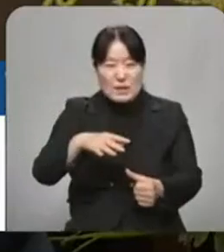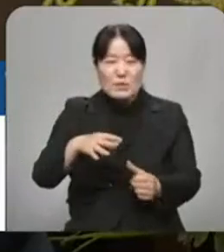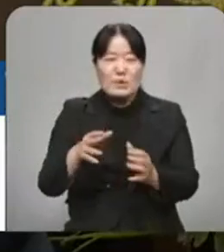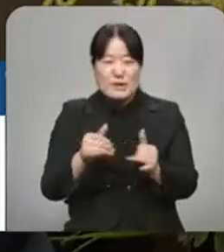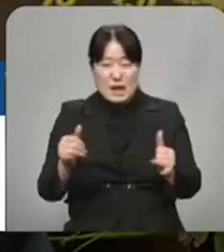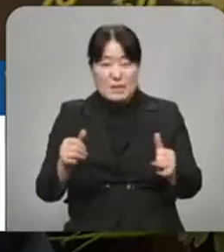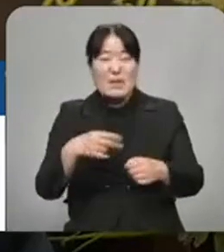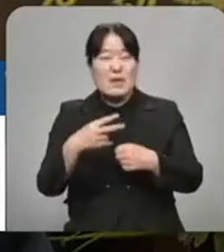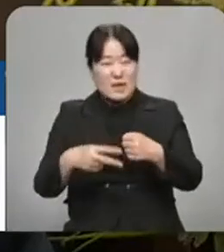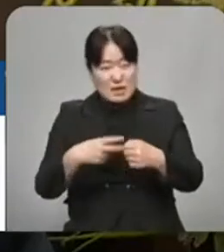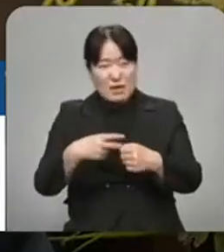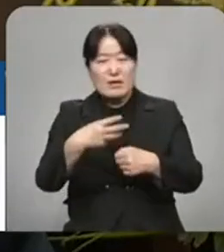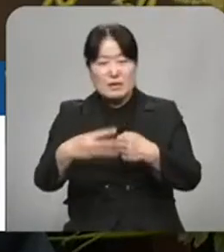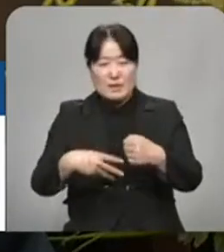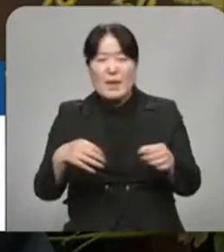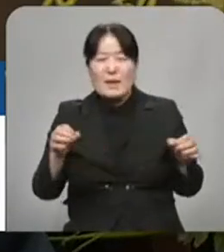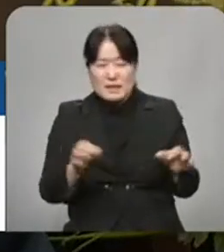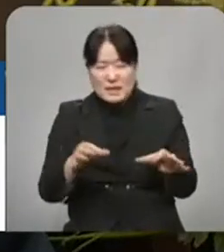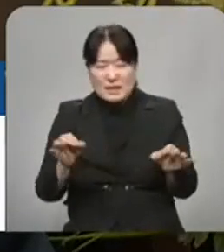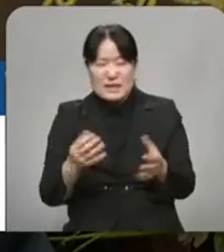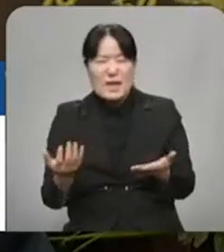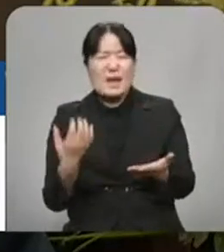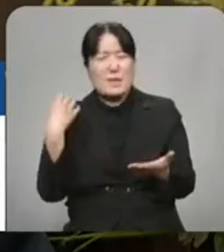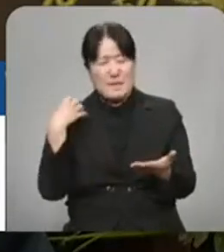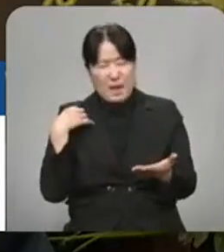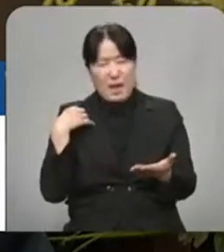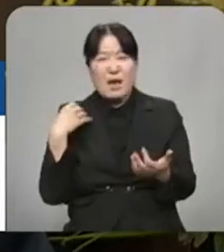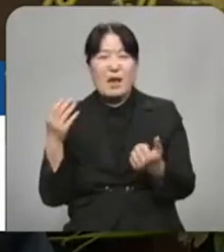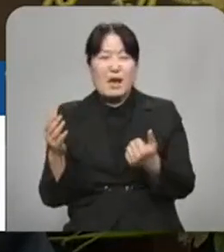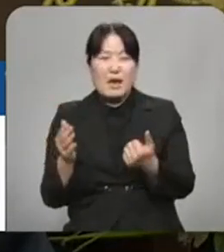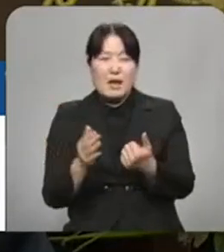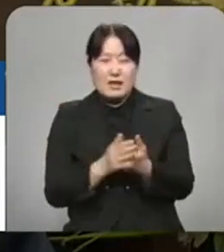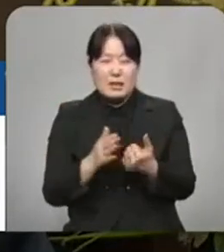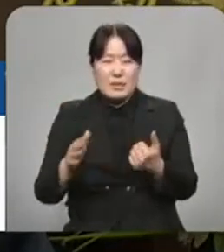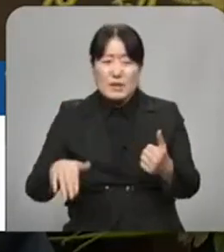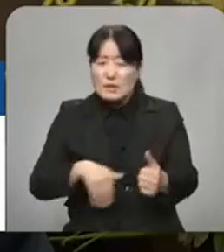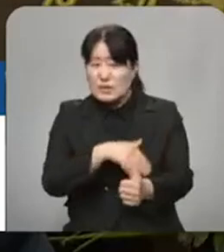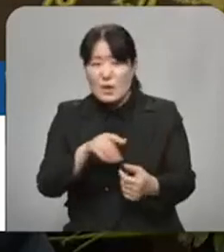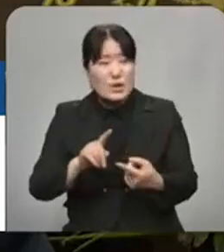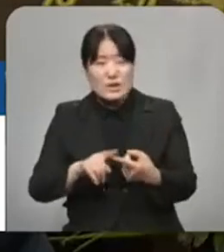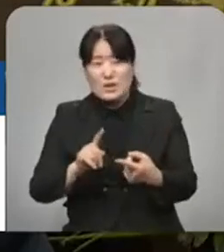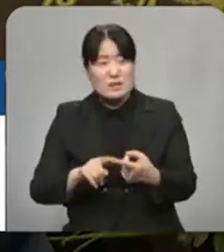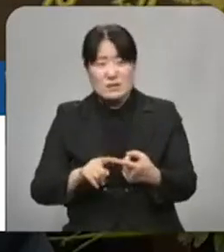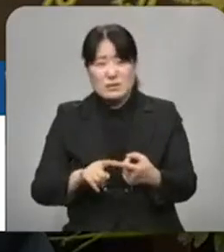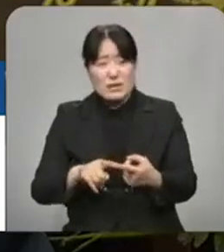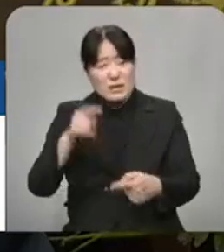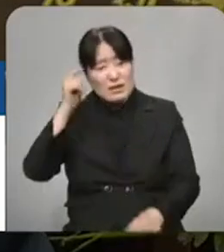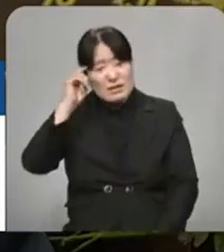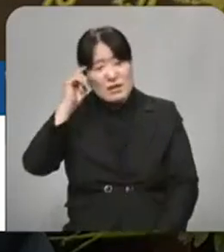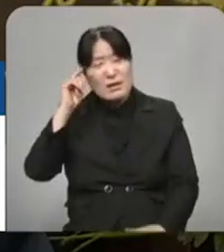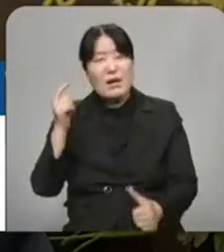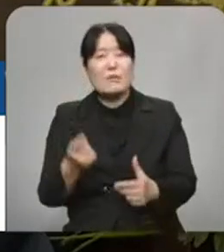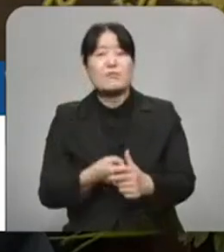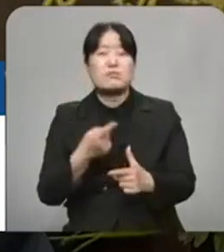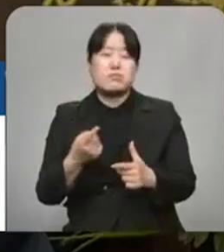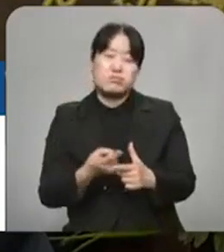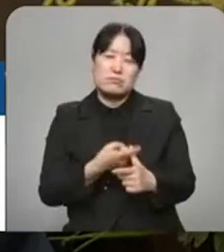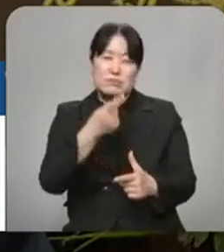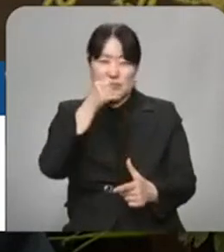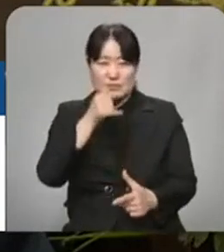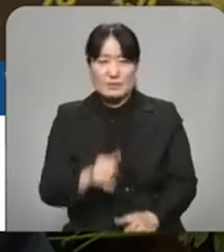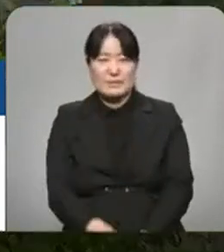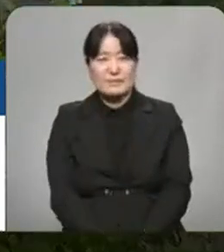3년 밖에 안 되다 보니까 뭐 한 건너 불 보듯이 내 일이 아닌 것처럼 너무 안일하게